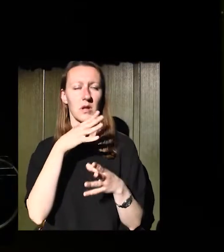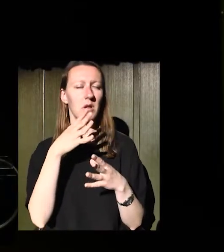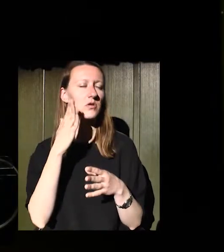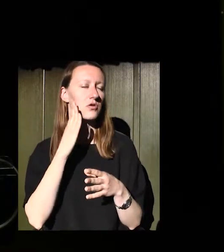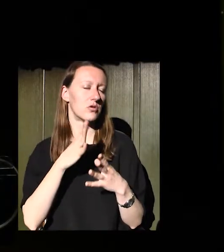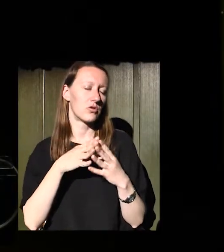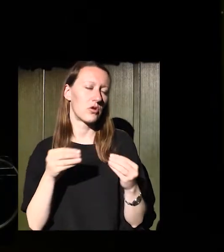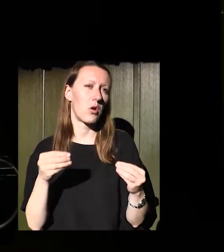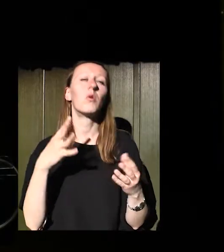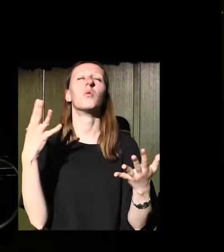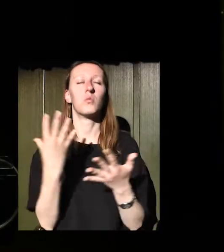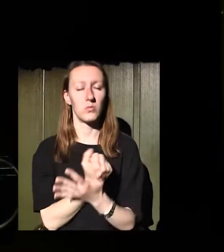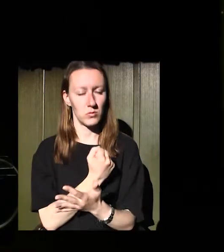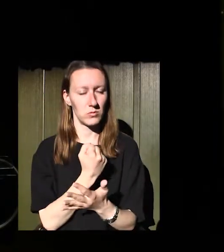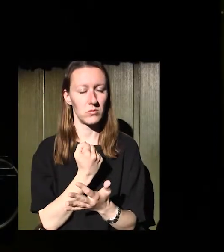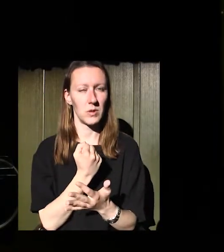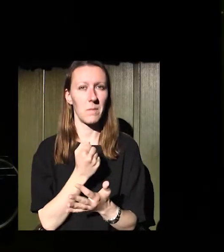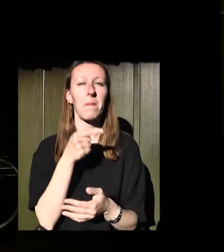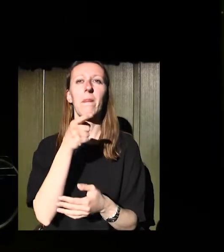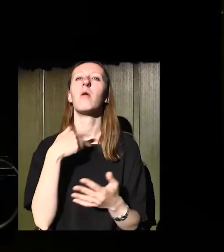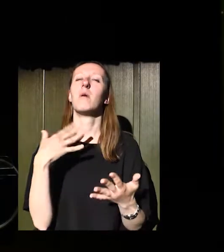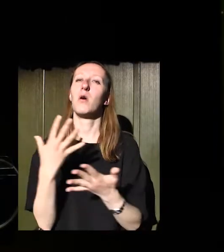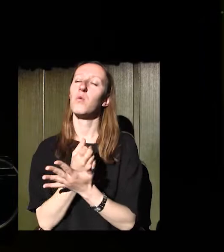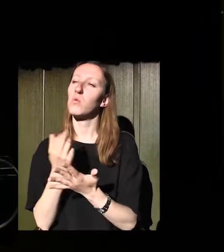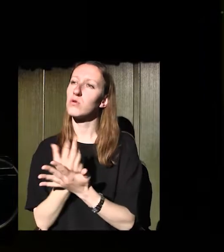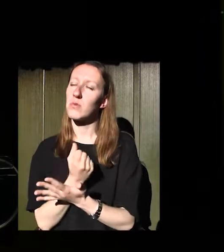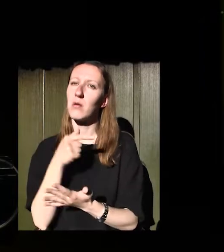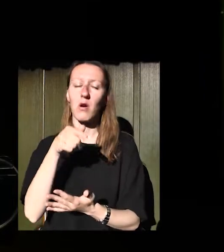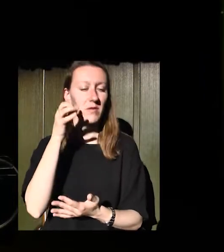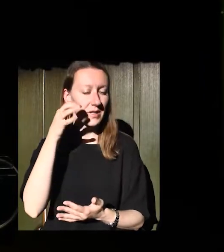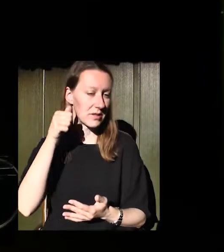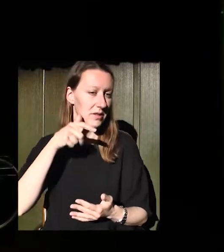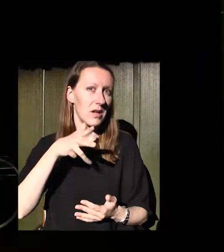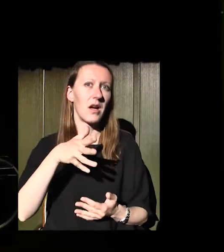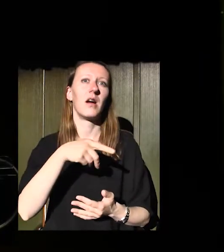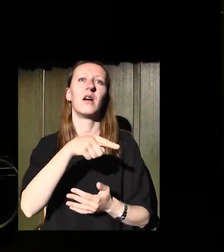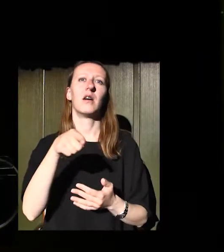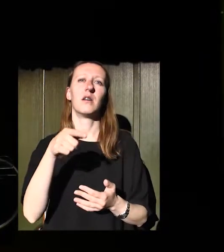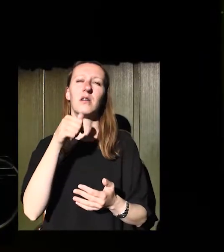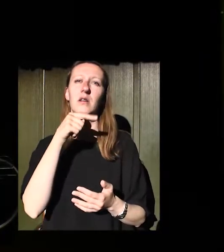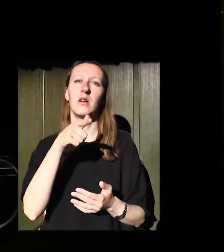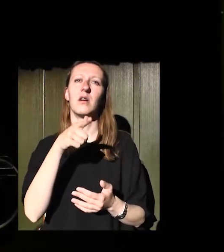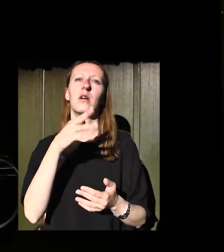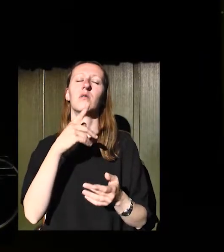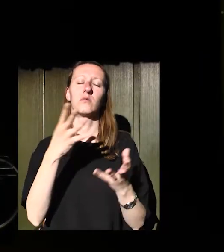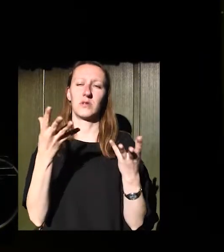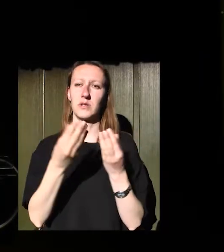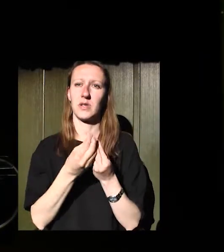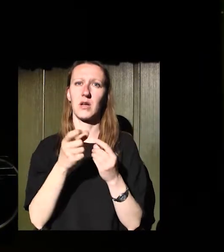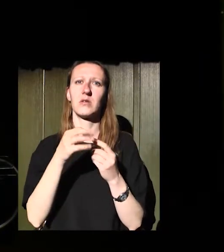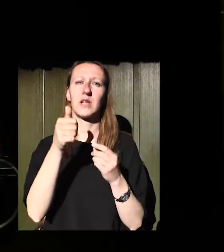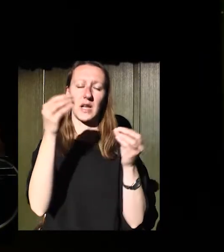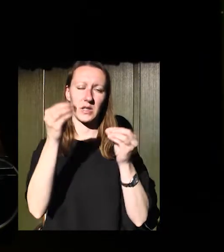lažne skromnosti, uspjeli. U tome uspijevamo i ovih dana. In